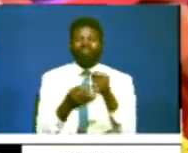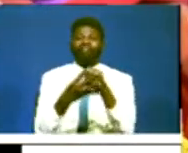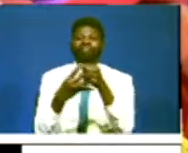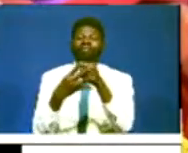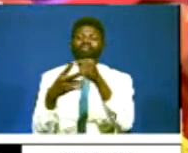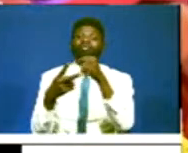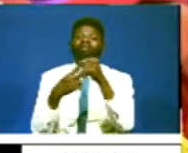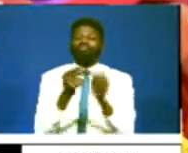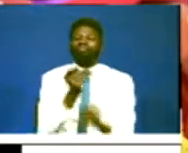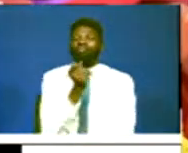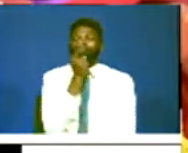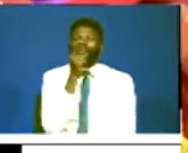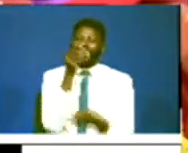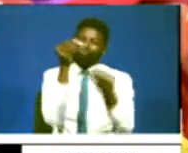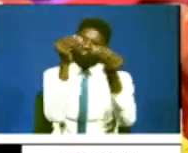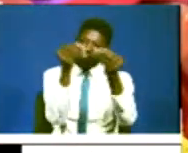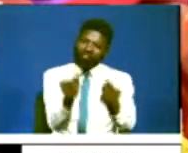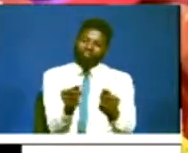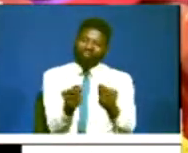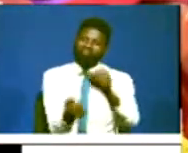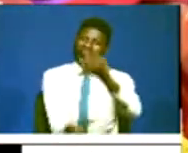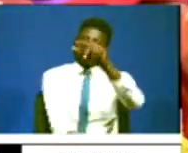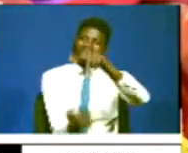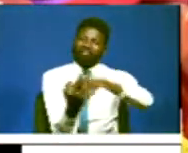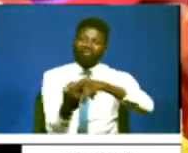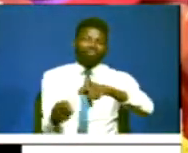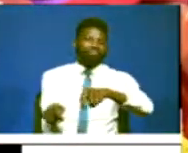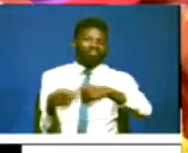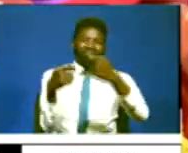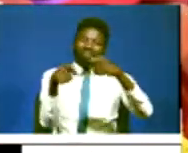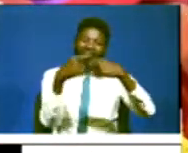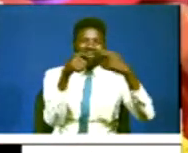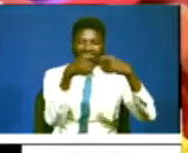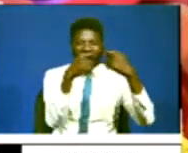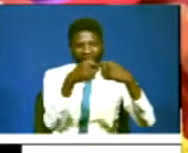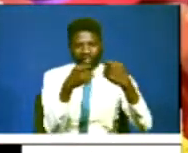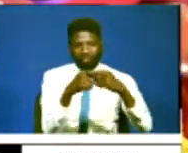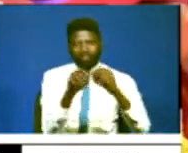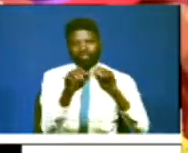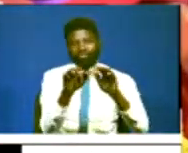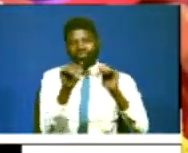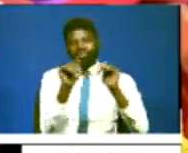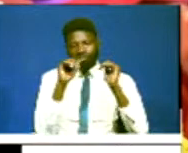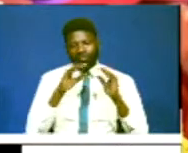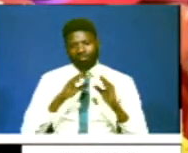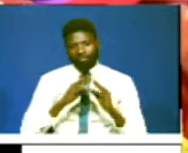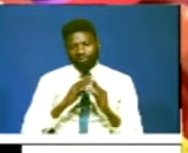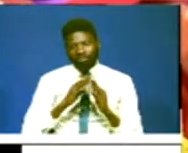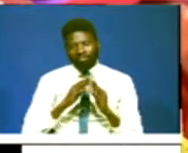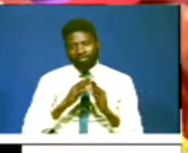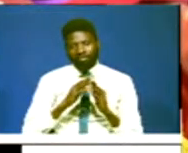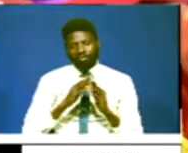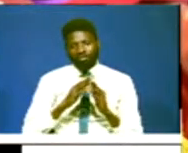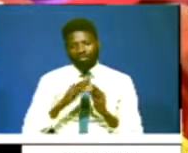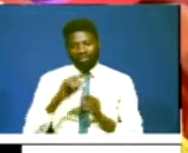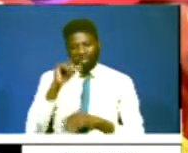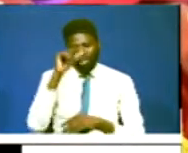Moi. Ukaleta kisirani, ukamutisha nini nini, ukaitwa. You came to government through